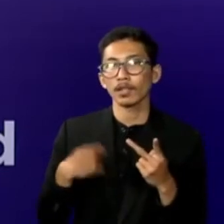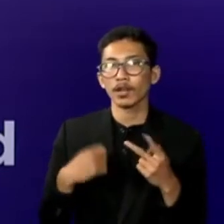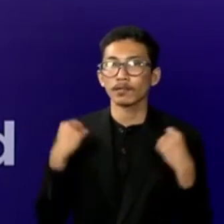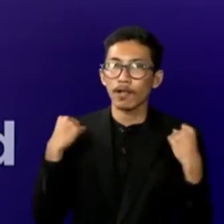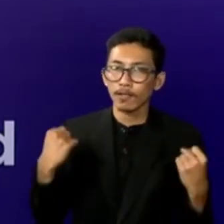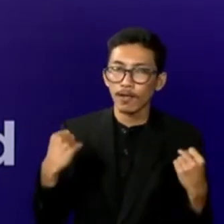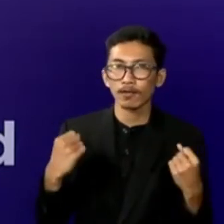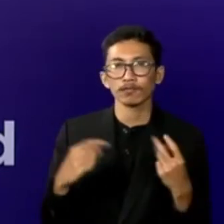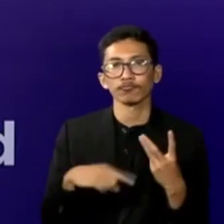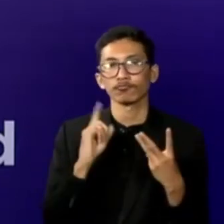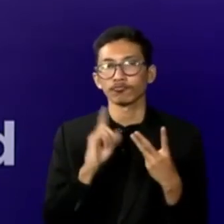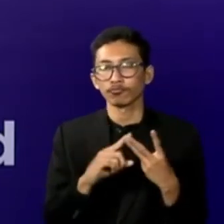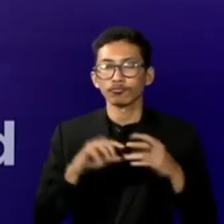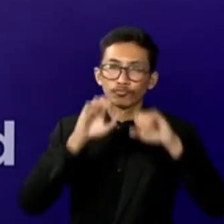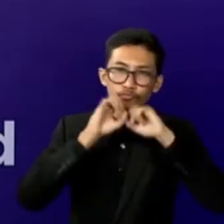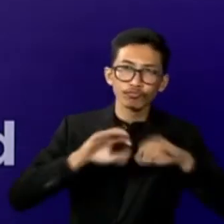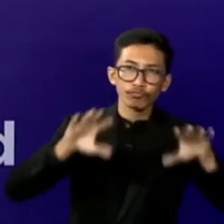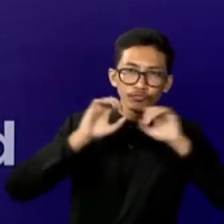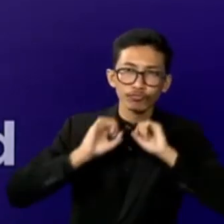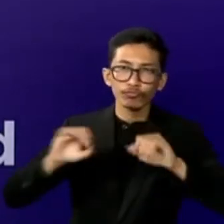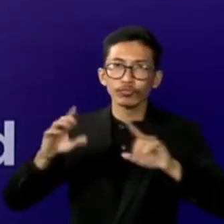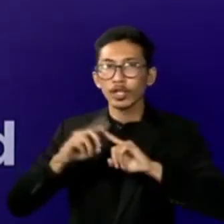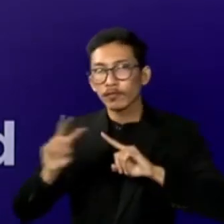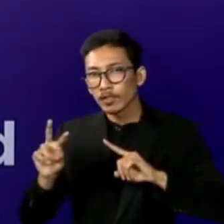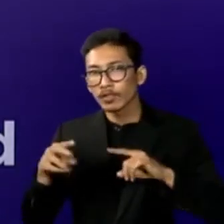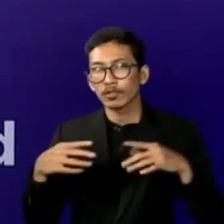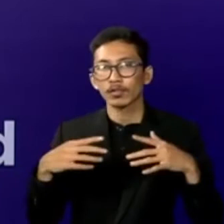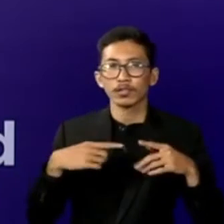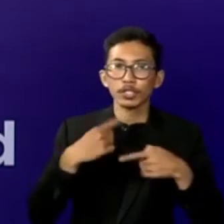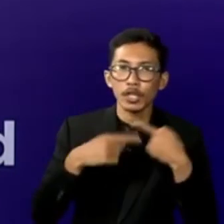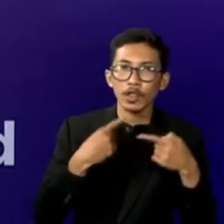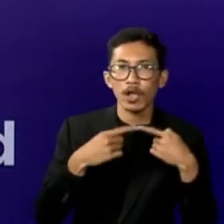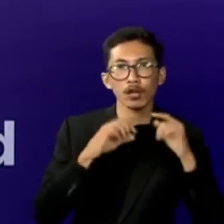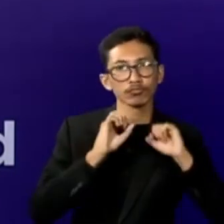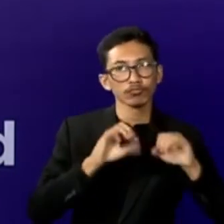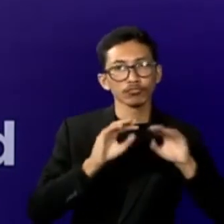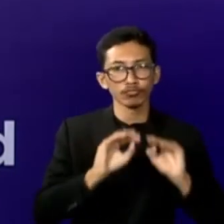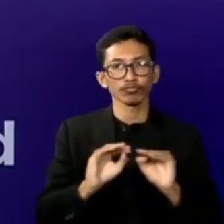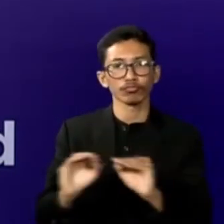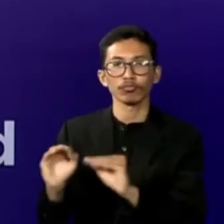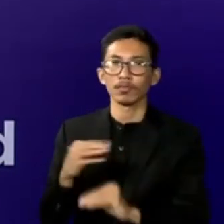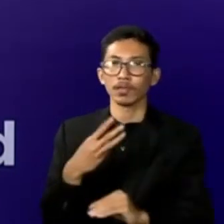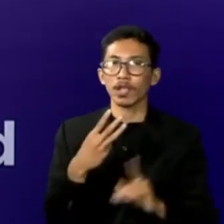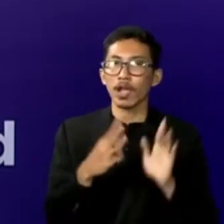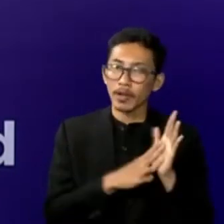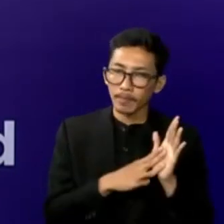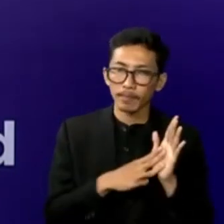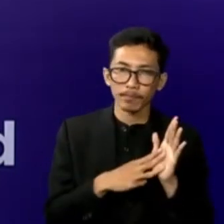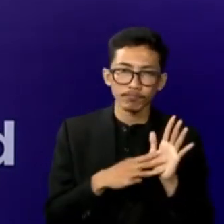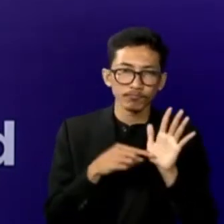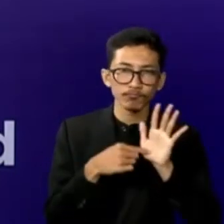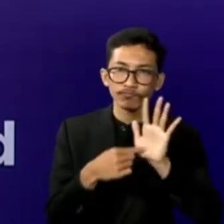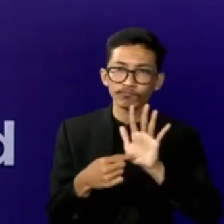kesehatan di TV banyak sekali bercerita Bagaimana 3M banyak organisasi baik